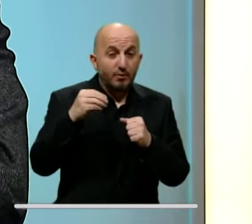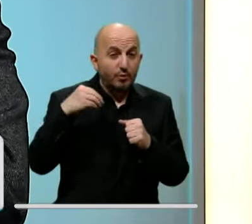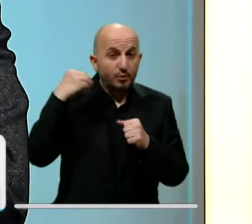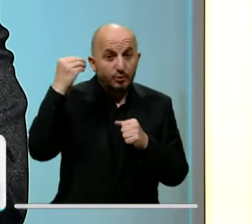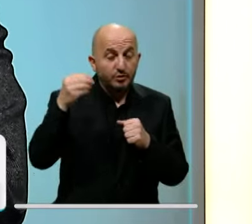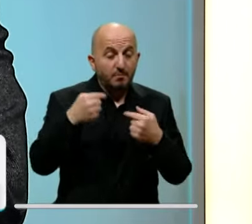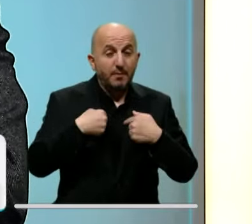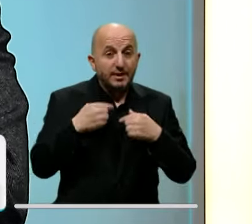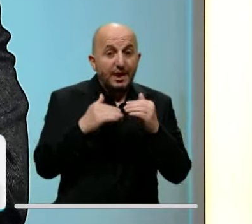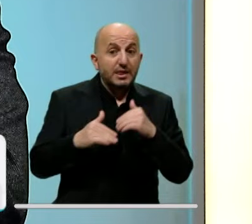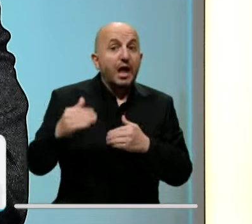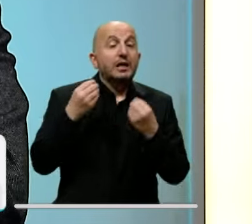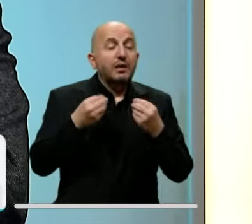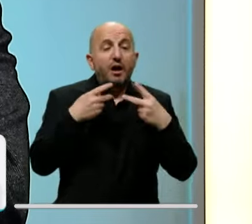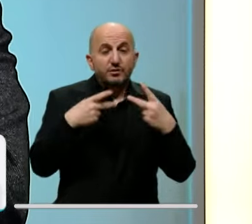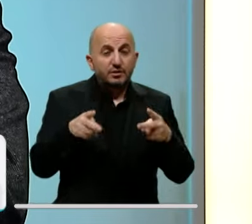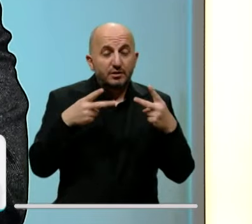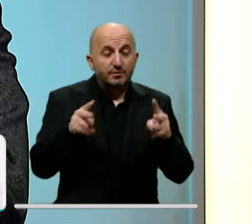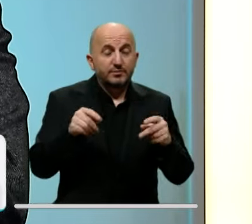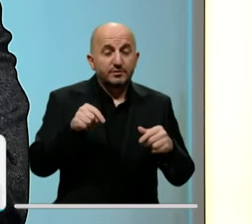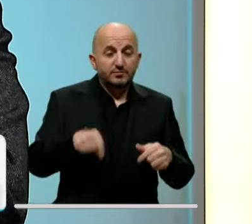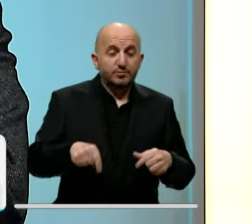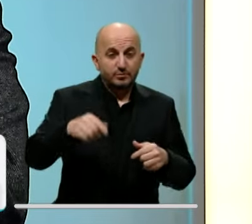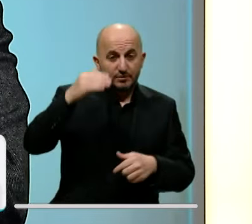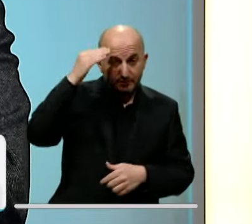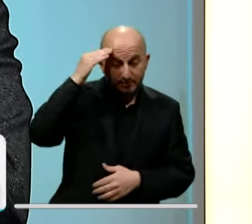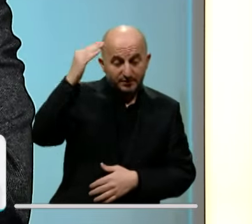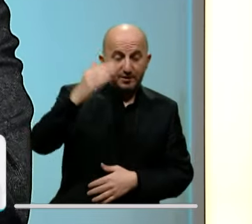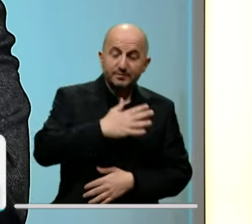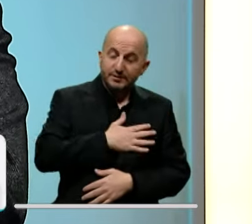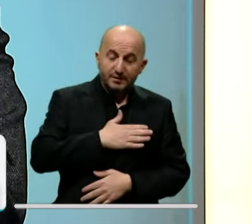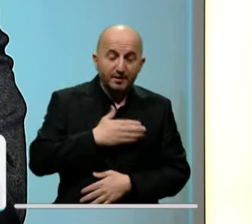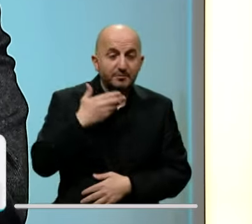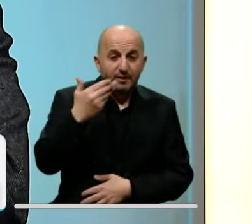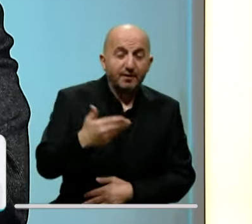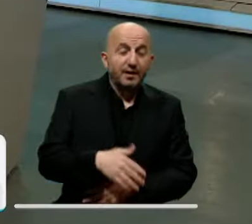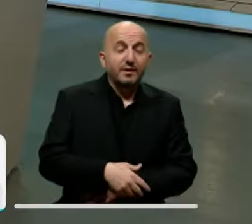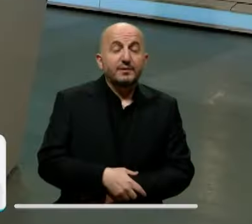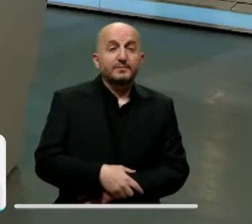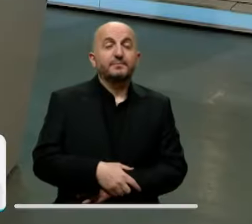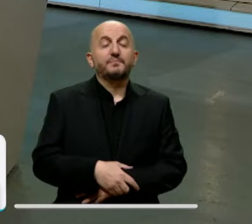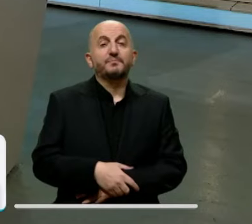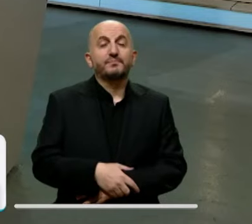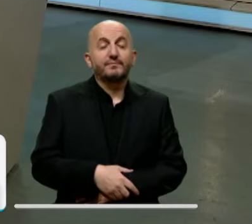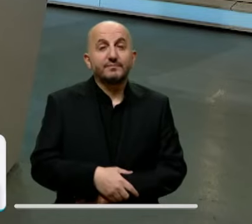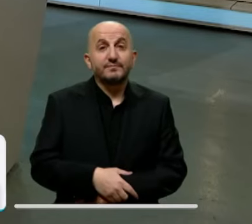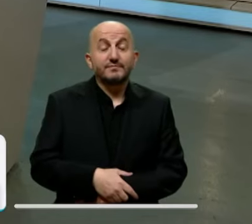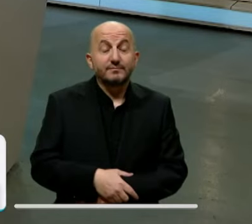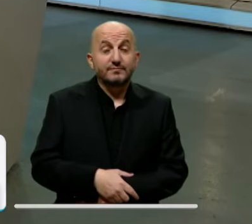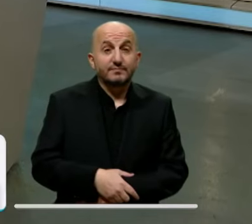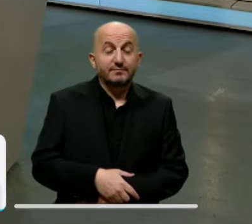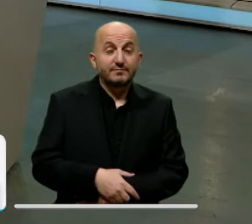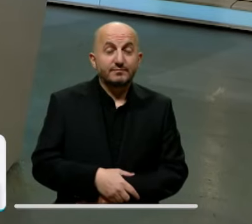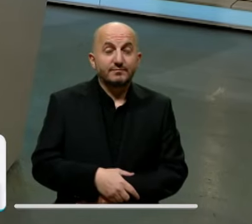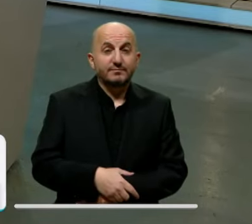daha iyi açıklamıştır Hocama da buradan selam söyle hürmetlerimi ifade Ed Allah razı olsun Ayşe Hanım zaten diyor ki ben sorunun son kısmına